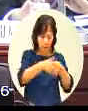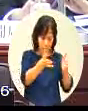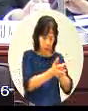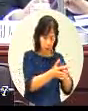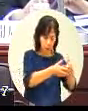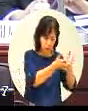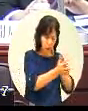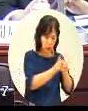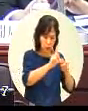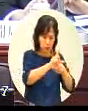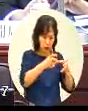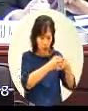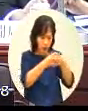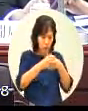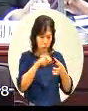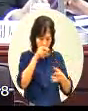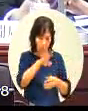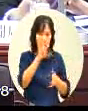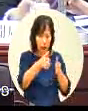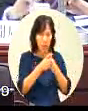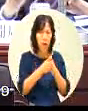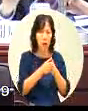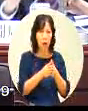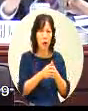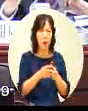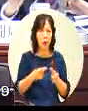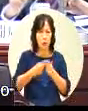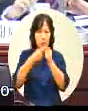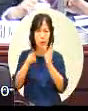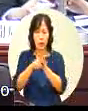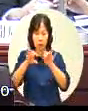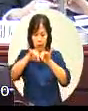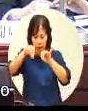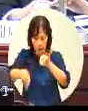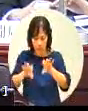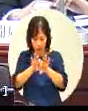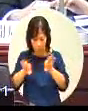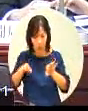我一定要看，一个就是我们的